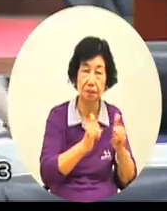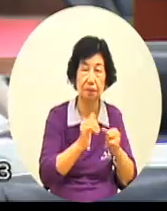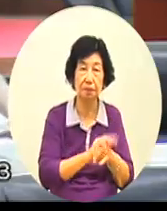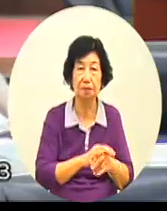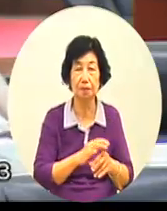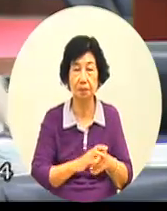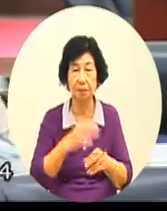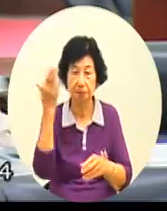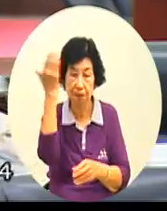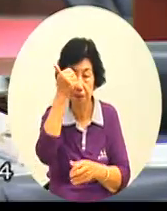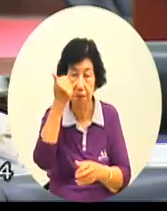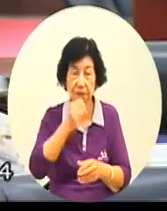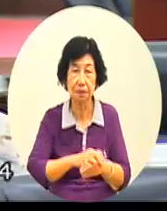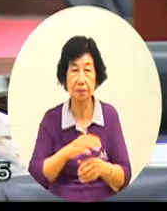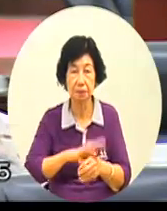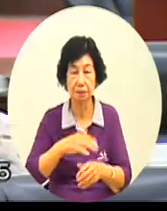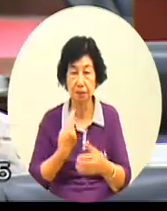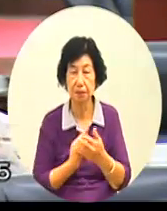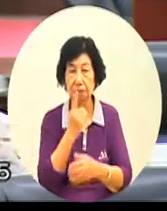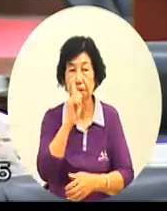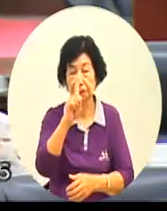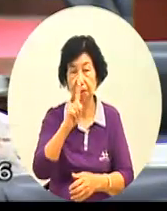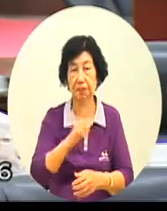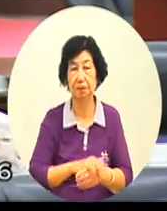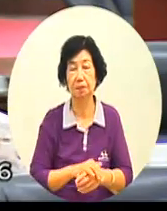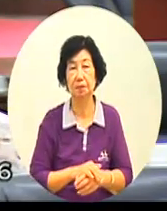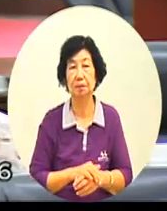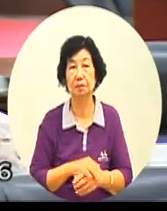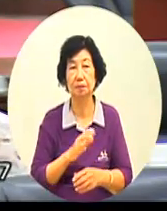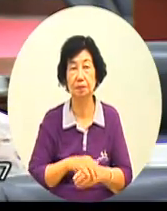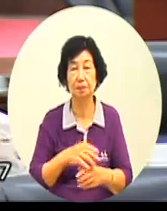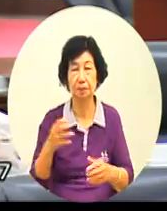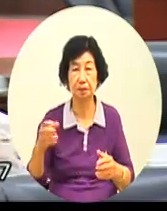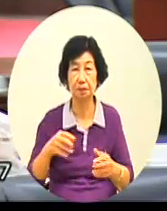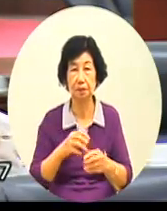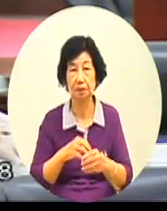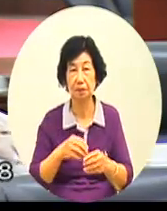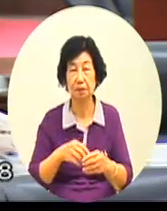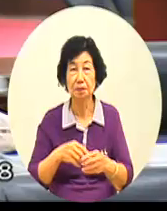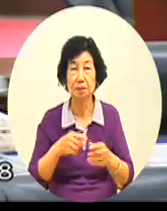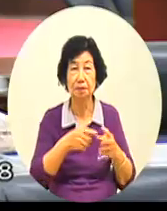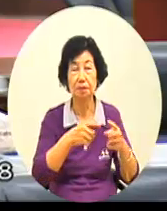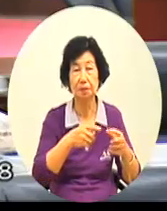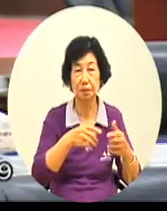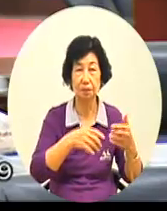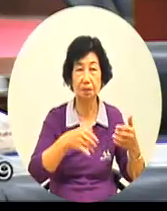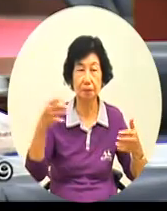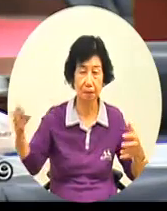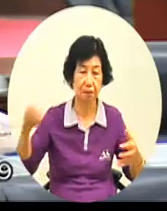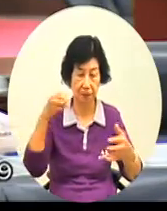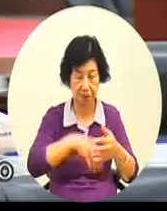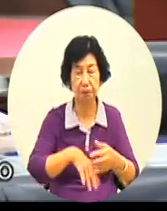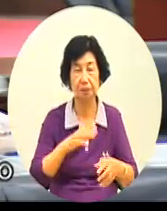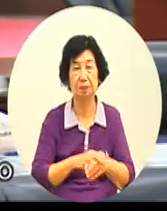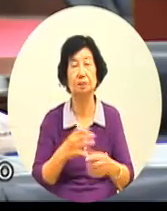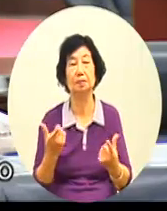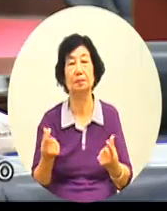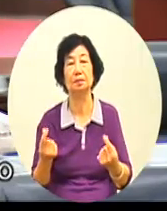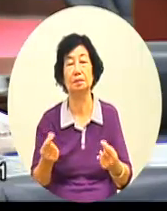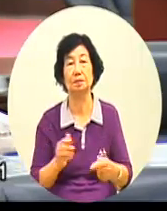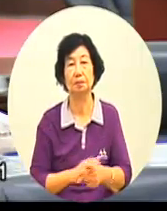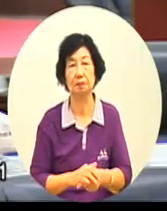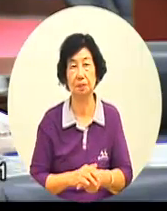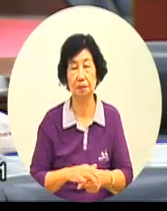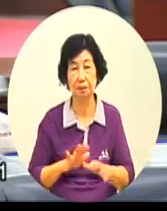老人你也可以把它定义在单身的一个类别其中一项目。那独居老人为什么会产